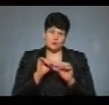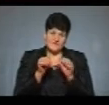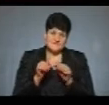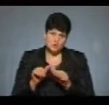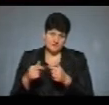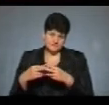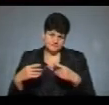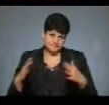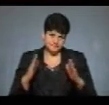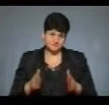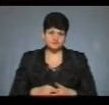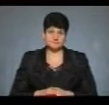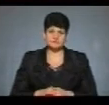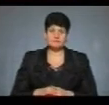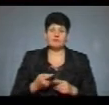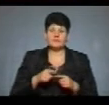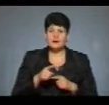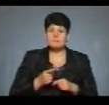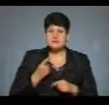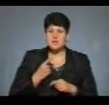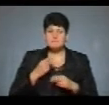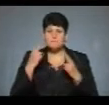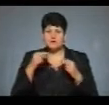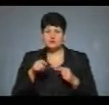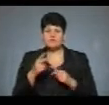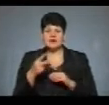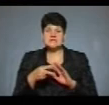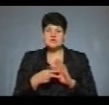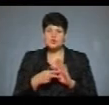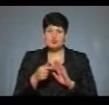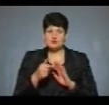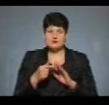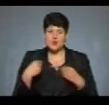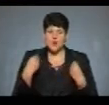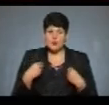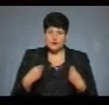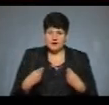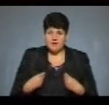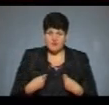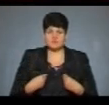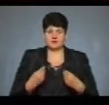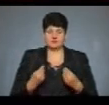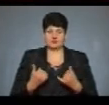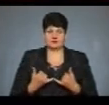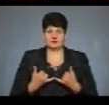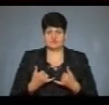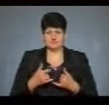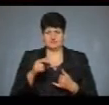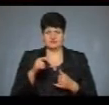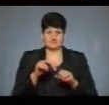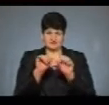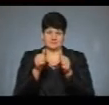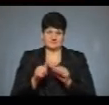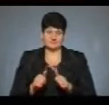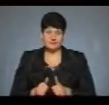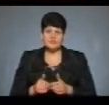будуть. А це майстерня монастиря. Тут 27 грудня одягатимуть біблійних героїв для різдвяної шопки. На вулиці